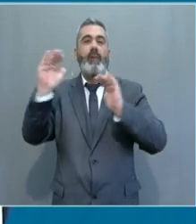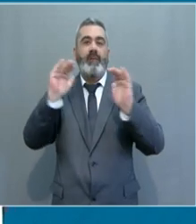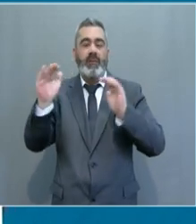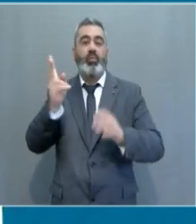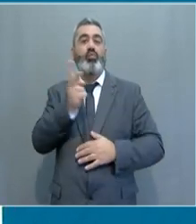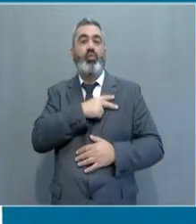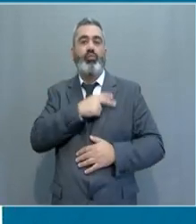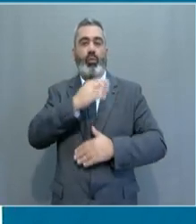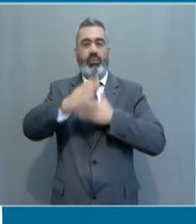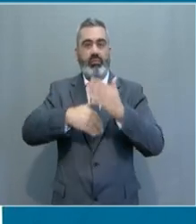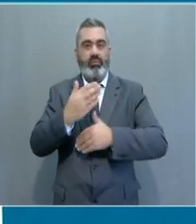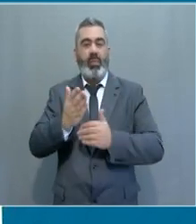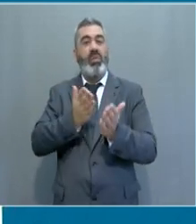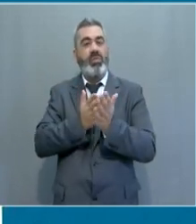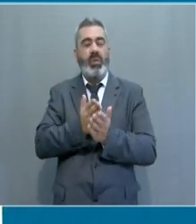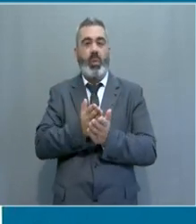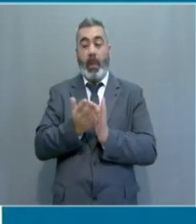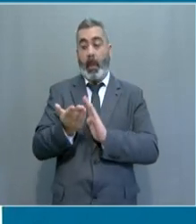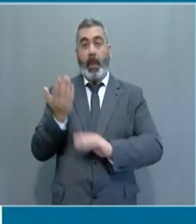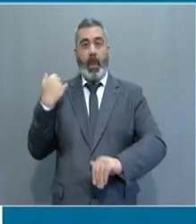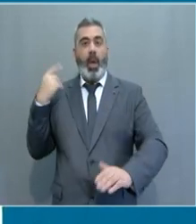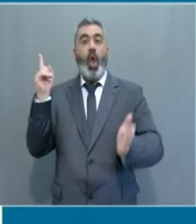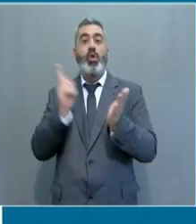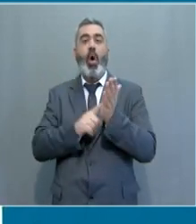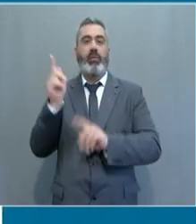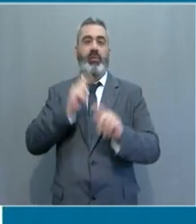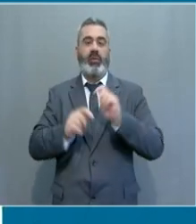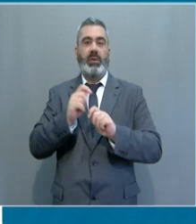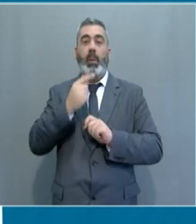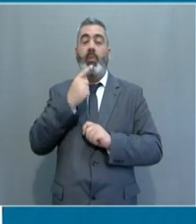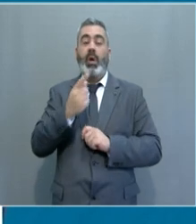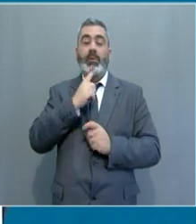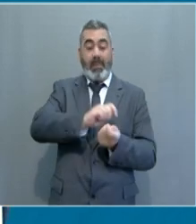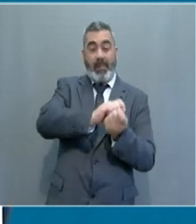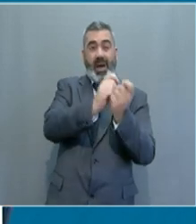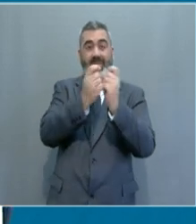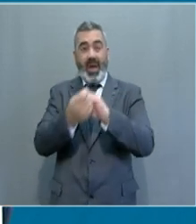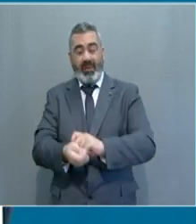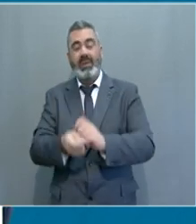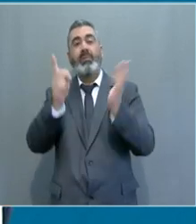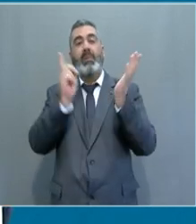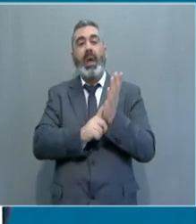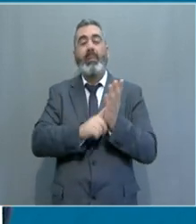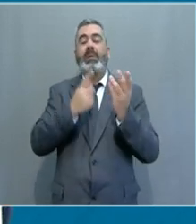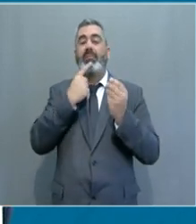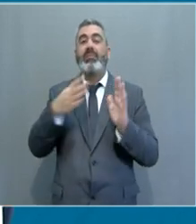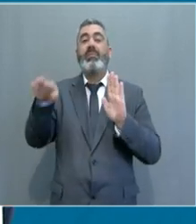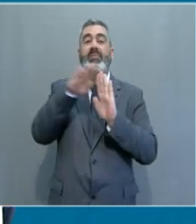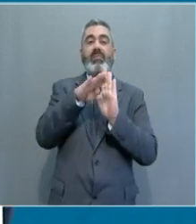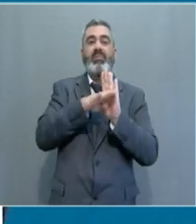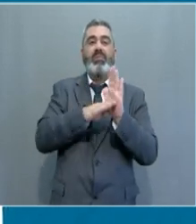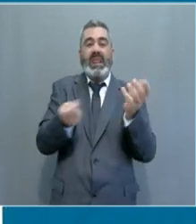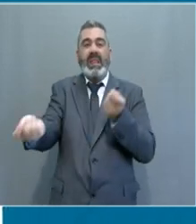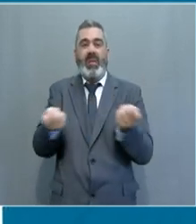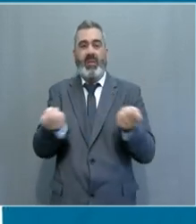τρόπο. Με τον πρόσφατο νόμο για τη δίκαιη αναπτυξιακή μετάβαση, δημιουργήσαμε ένα ενιαίο και συνεκτικό σύστημα